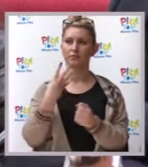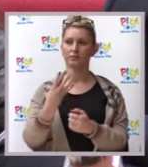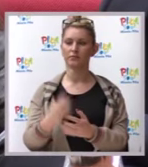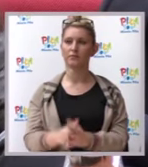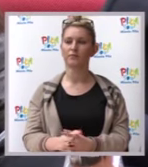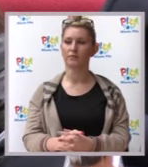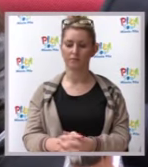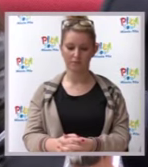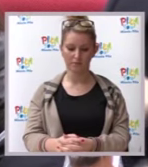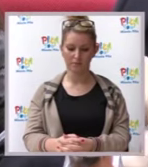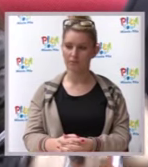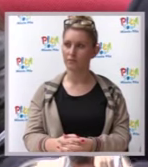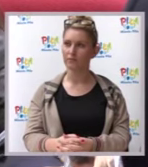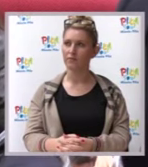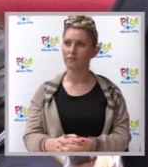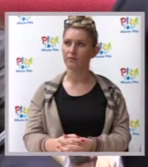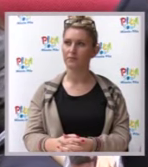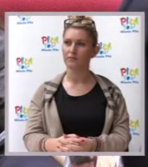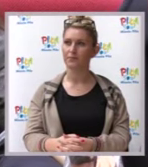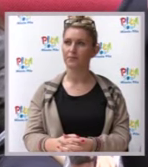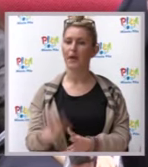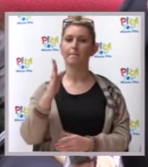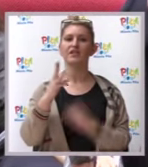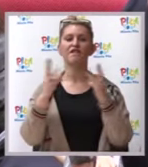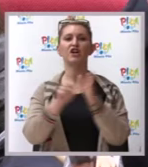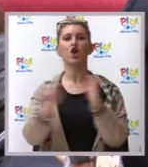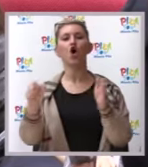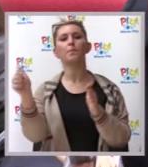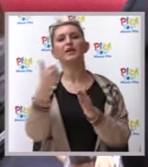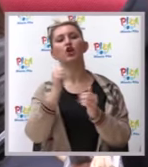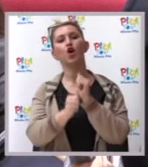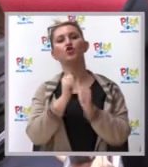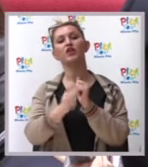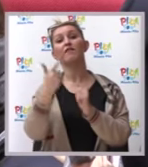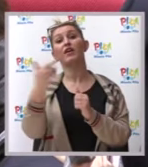Województwa Wielkopolskiego i wchodzi w życie z dniem 1 stycznia 2016 roku.